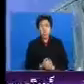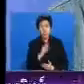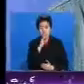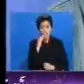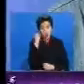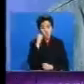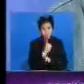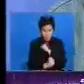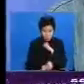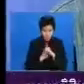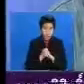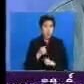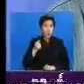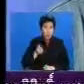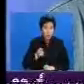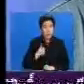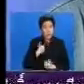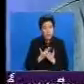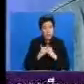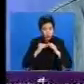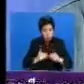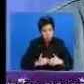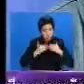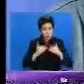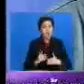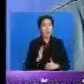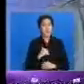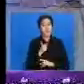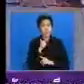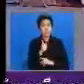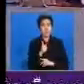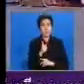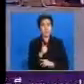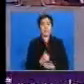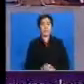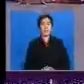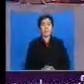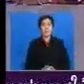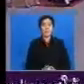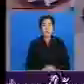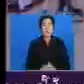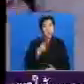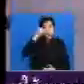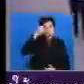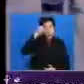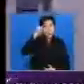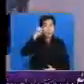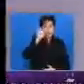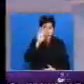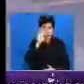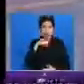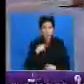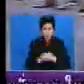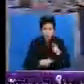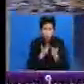หรืองาน Otop Cityจะเป็นการสร้างรายได้ให้กับชาวโอได้อย่างดีมากครับ 4วันที่ผ่านมามียอดขายสินค้าถึง